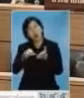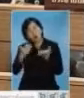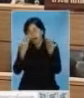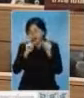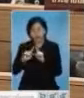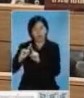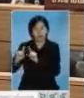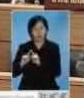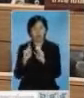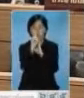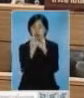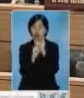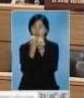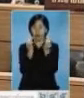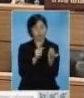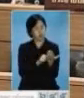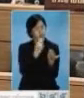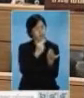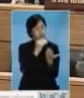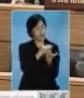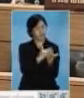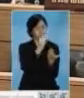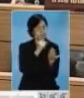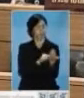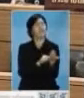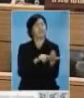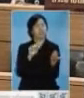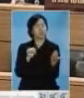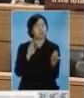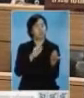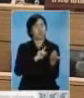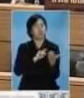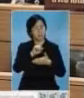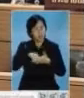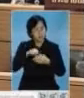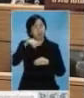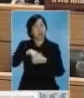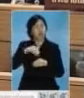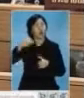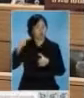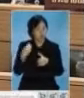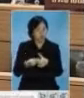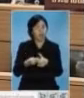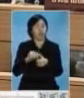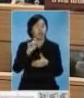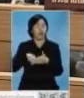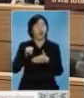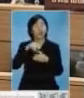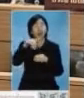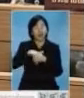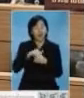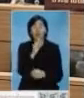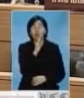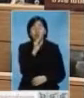ร่างรัฐธรรมนูญฉบับนี้ทำไมจึงไปกำหนดให้วุฒิสมาชิกมาจากการเลือกตั้งถ้าวุฒิสมาชิกมาจากการเลือกตั้งจ